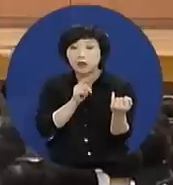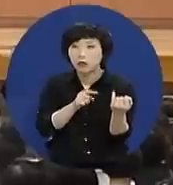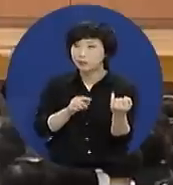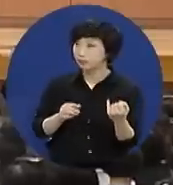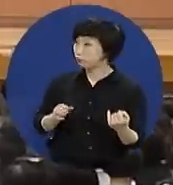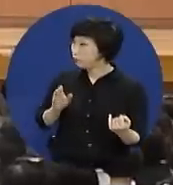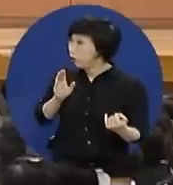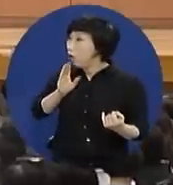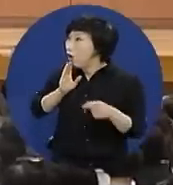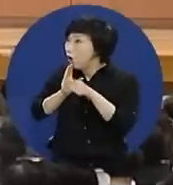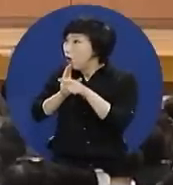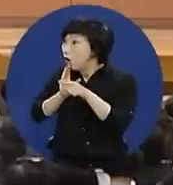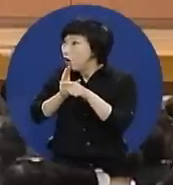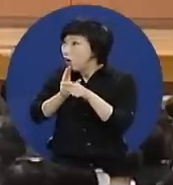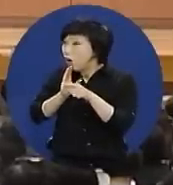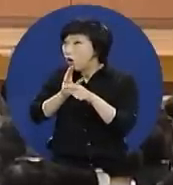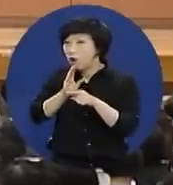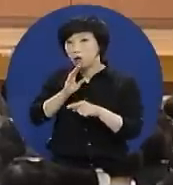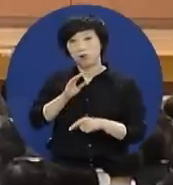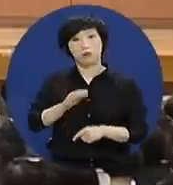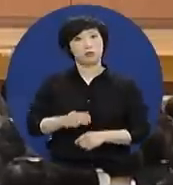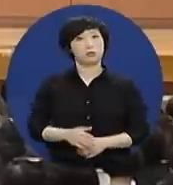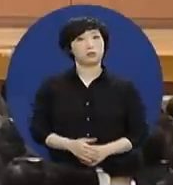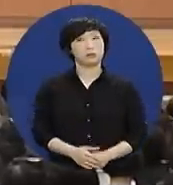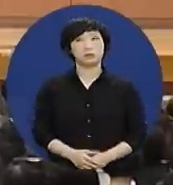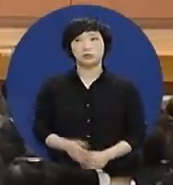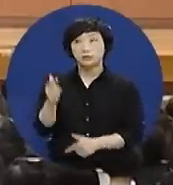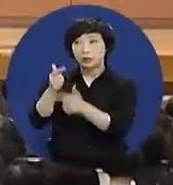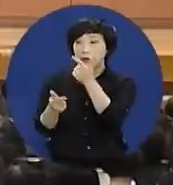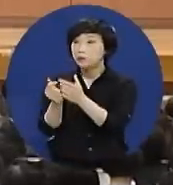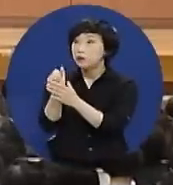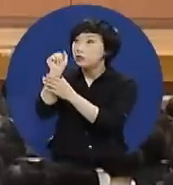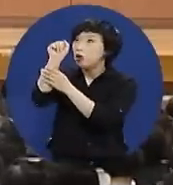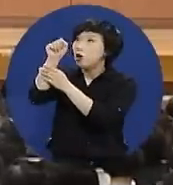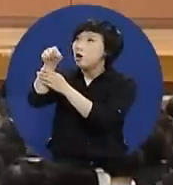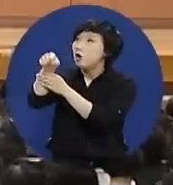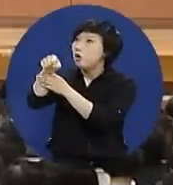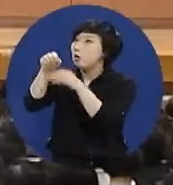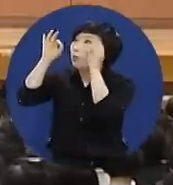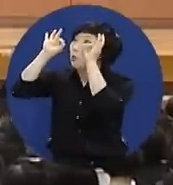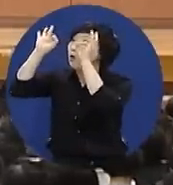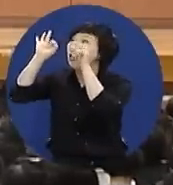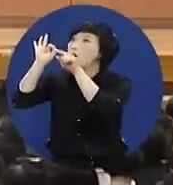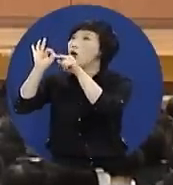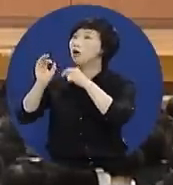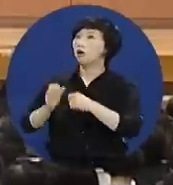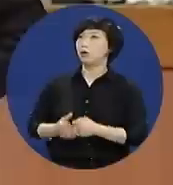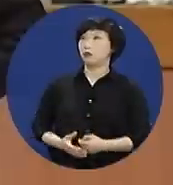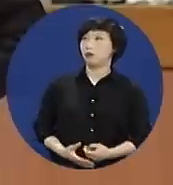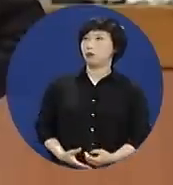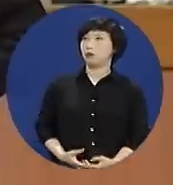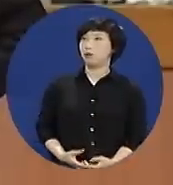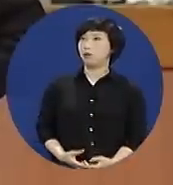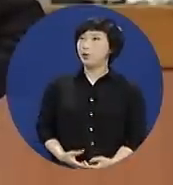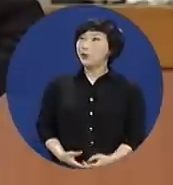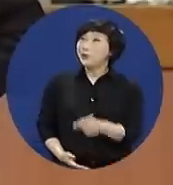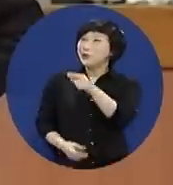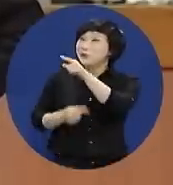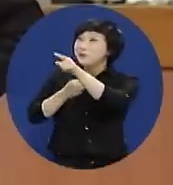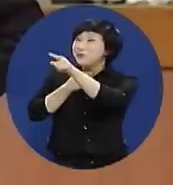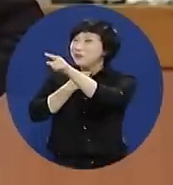とよくその木の実を見ると誠に食べるの